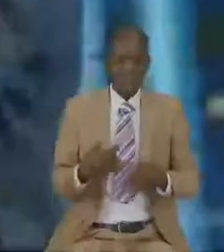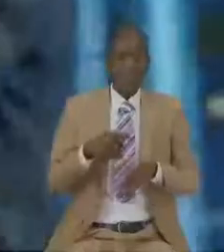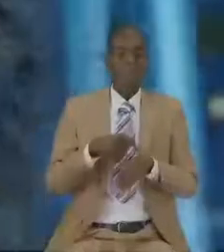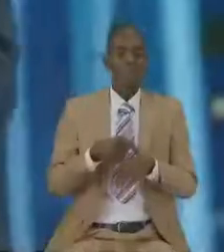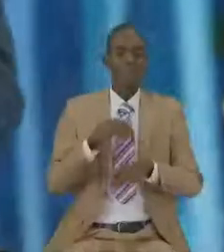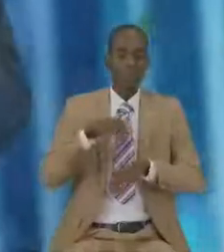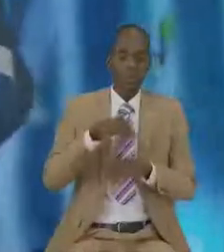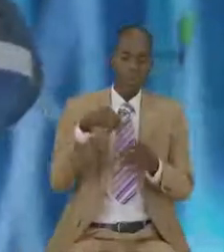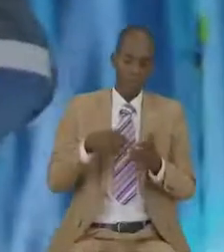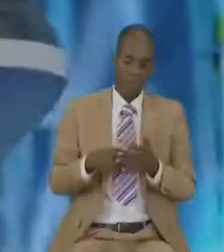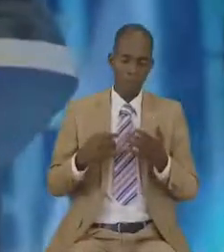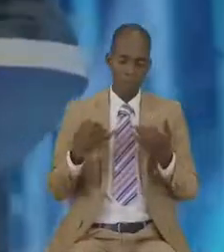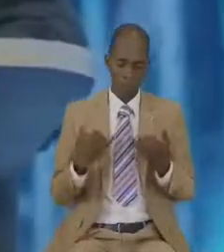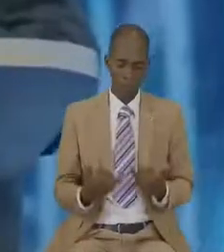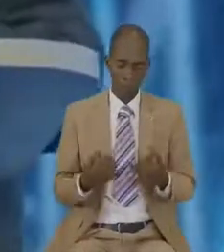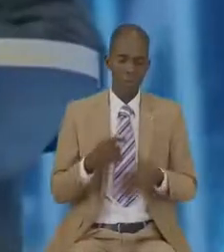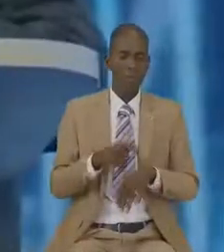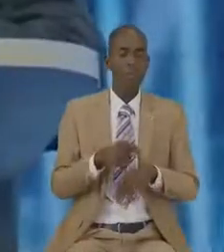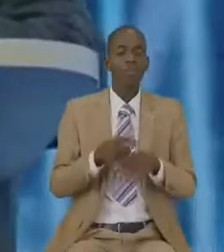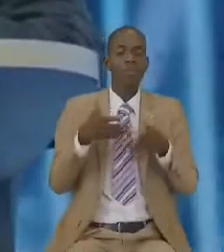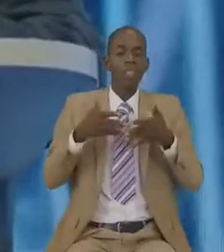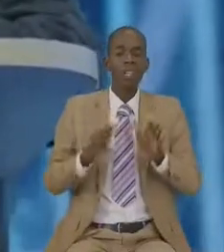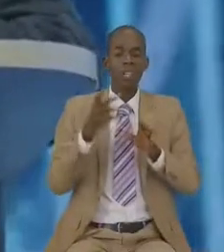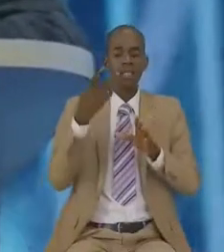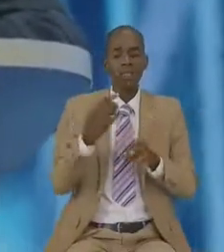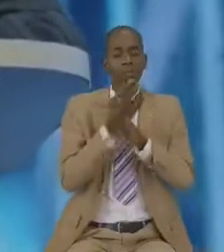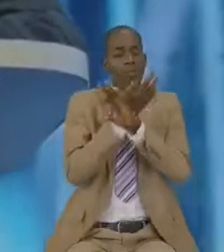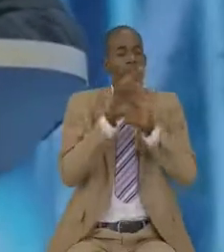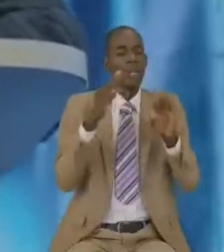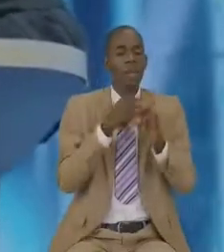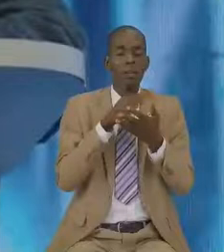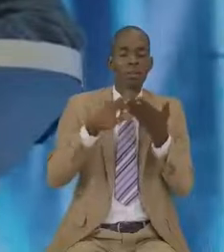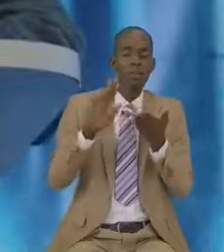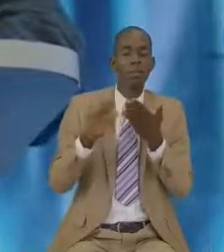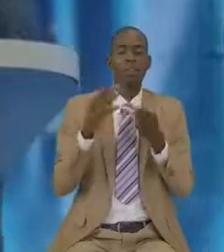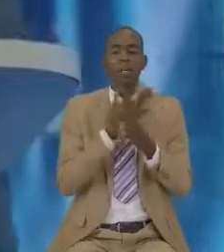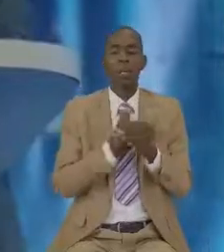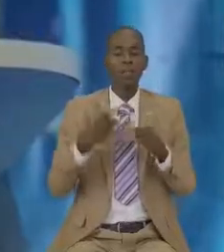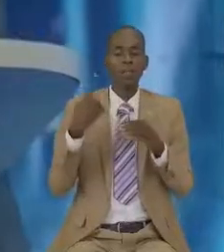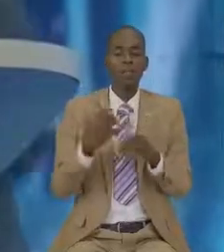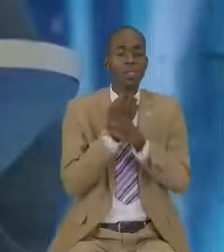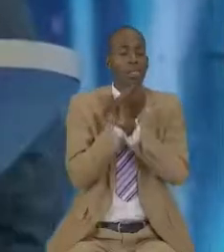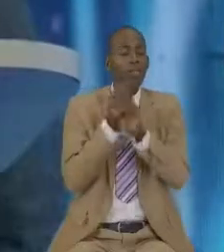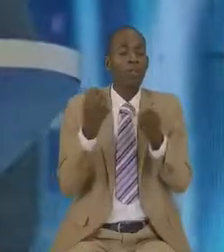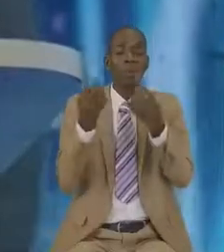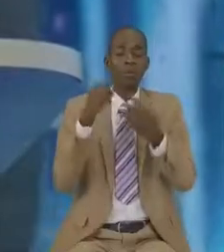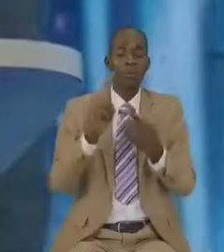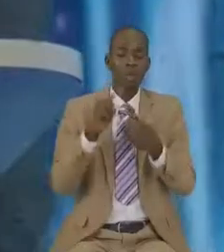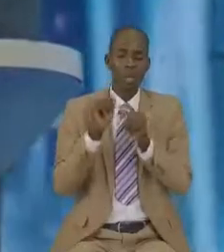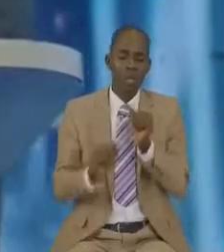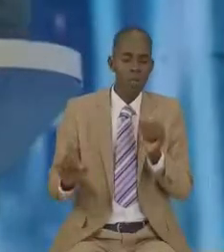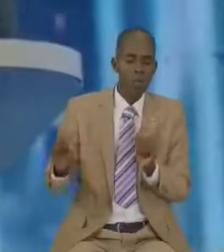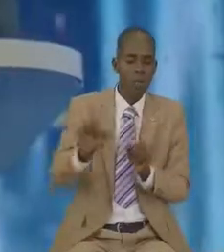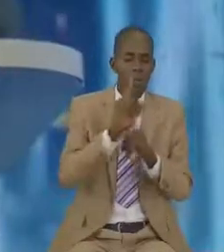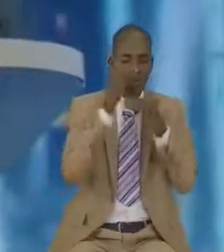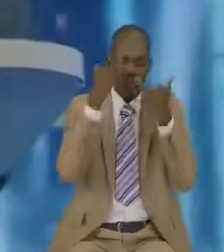en ce moment, que la libération et le pardon et le salut viennent à chacun maintenant au